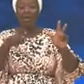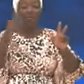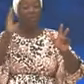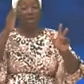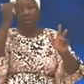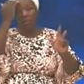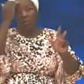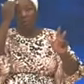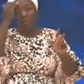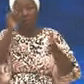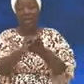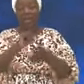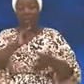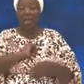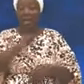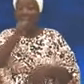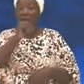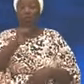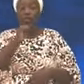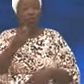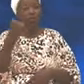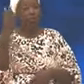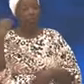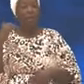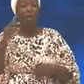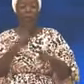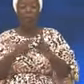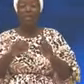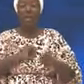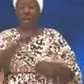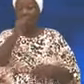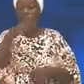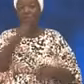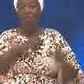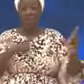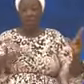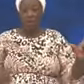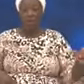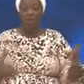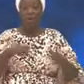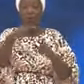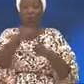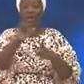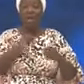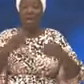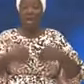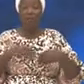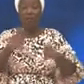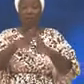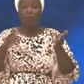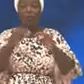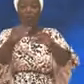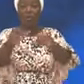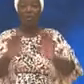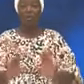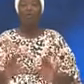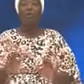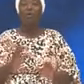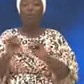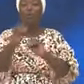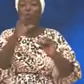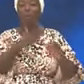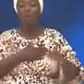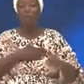je suis l'éternel lorsque j'ouvrirai vous sépulcre et que je vous fais ressortir